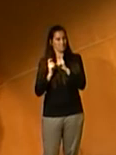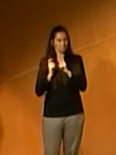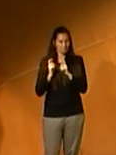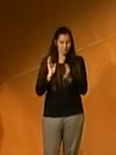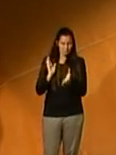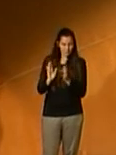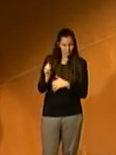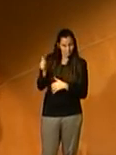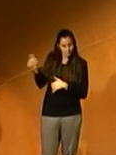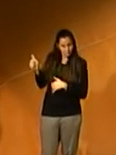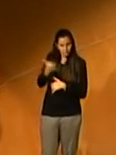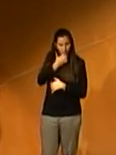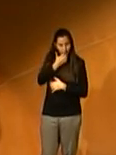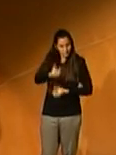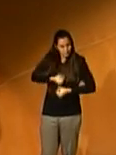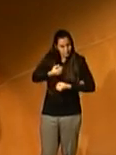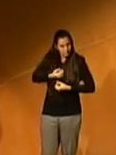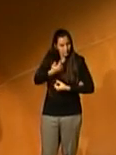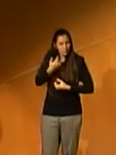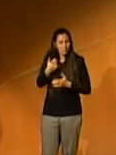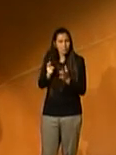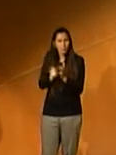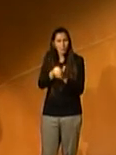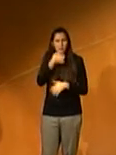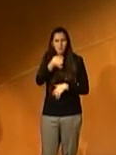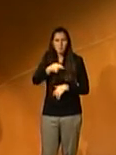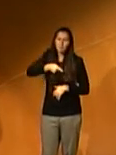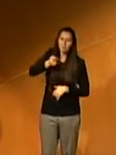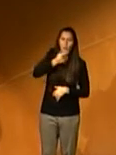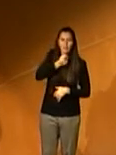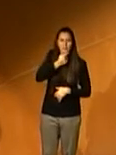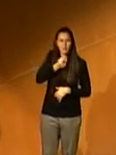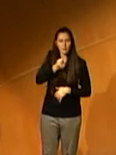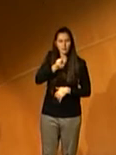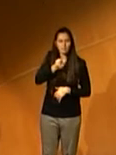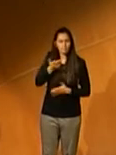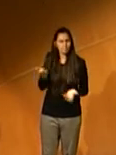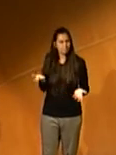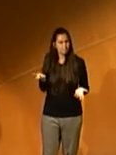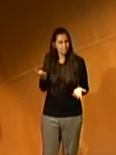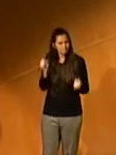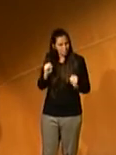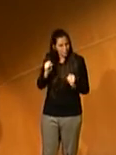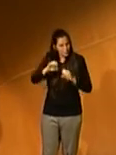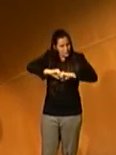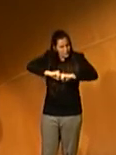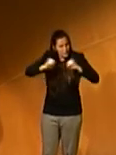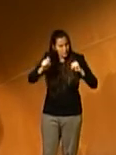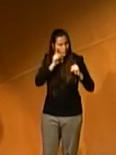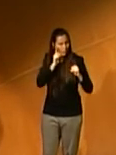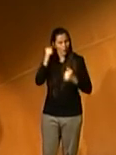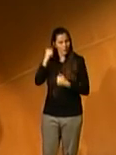que vous voulez dire par facilitateur? Est-ce que vous pourriez préciser? Je me souviens qu'on avait beaucoup parlé